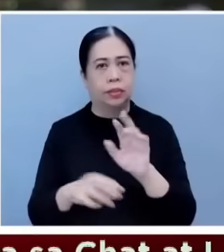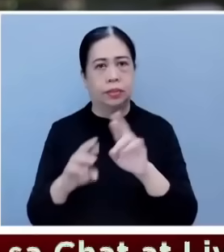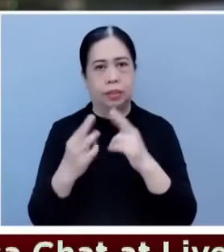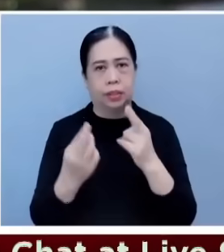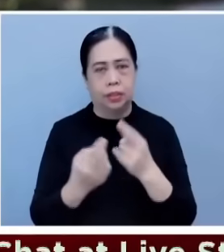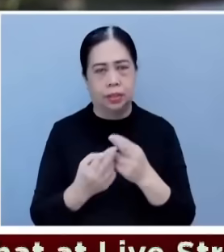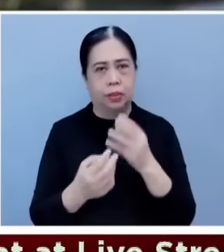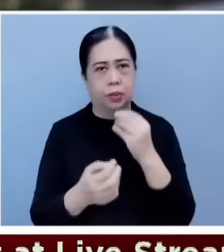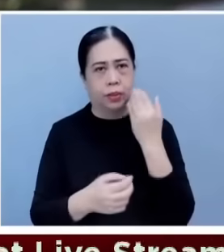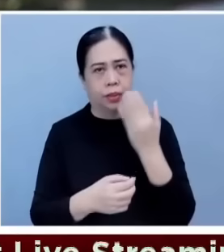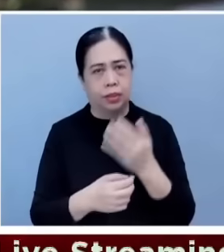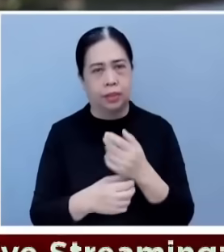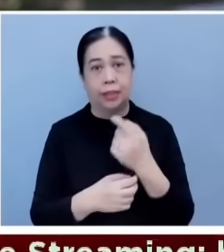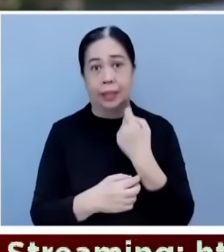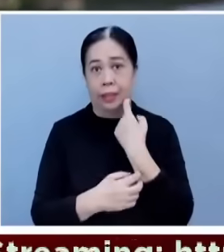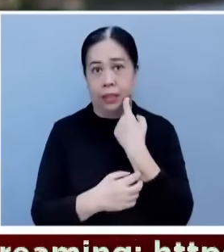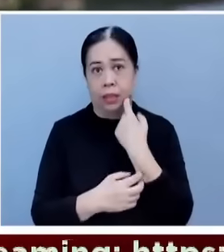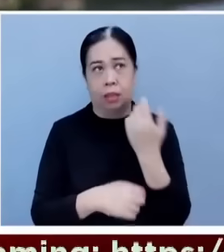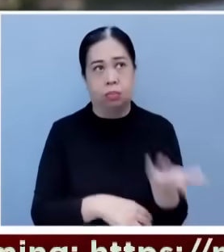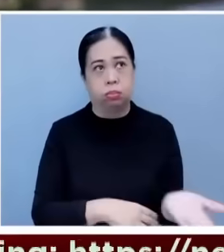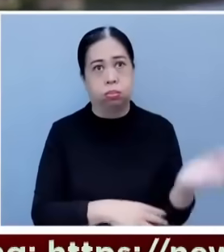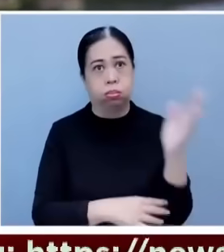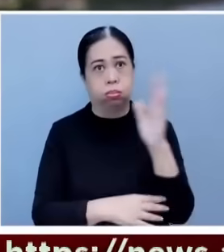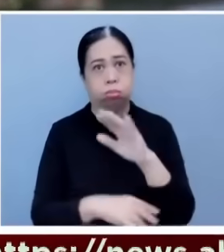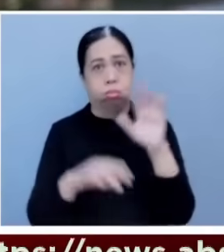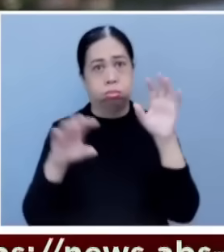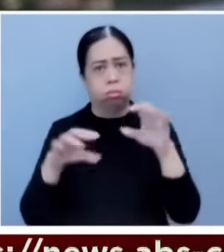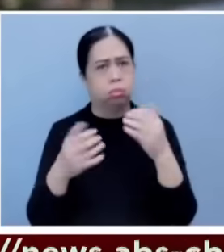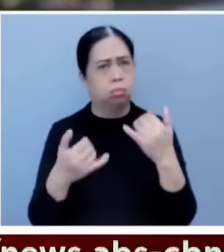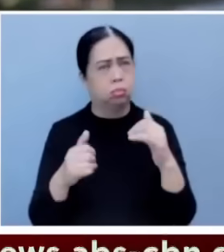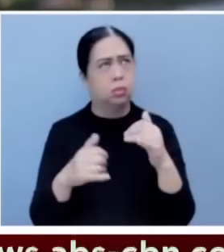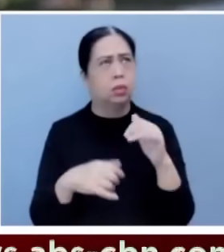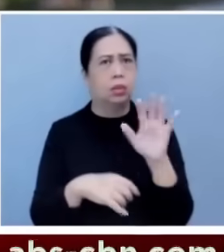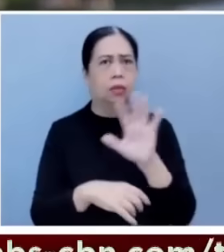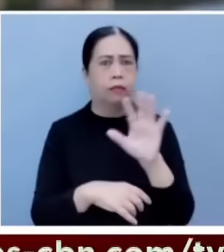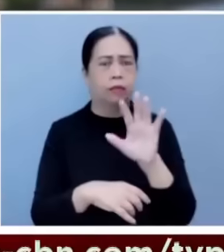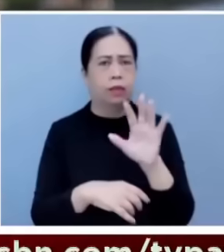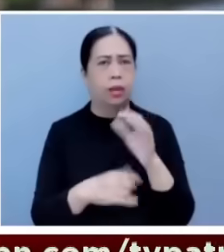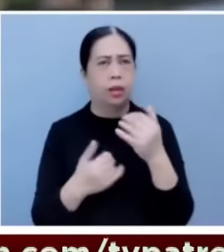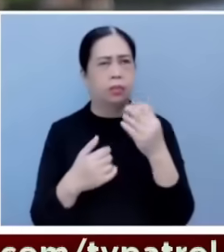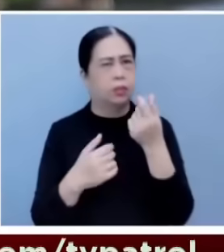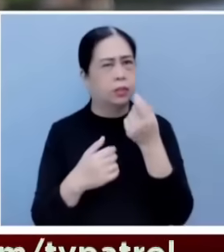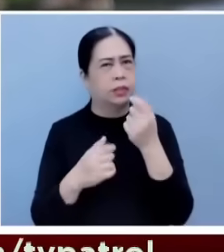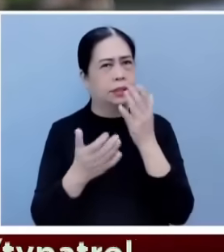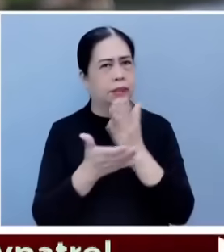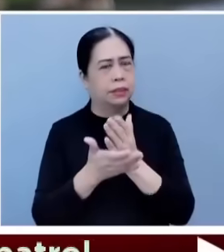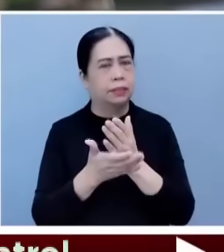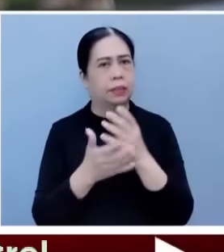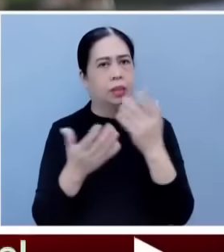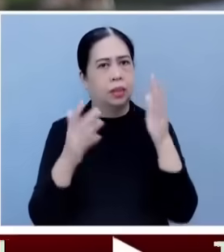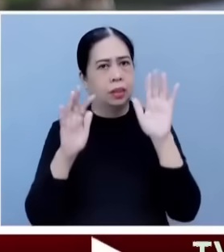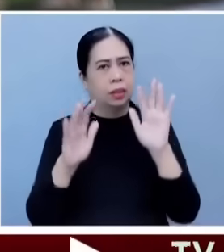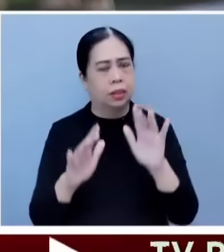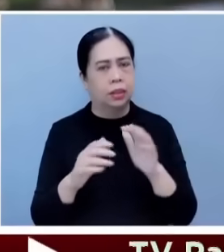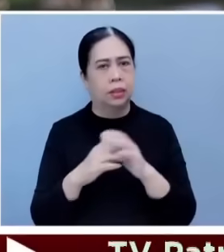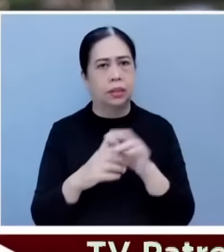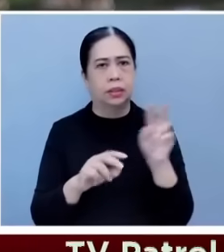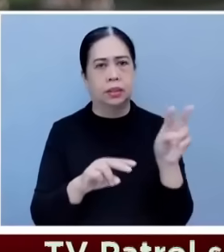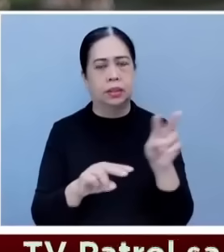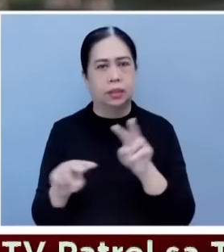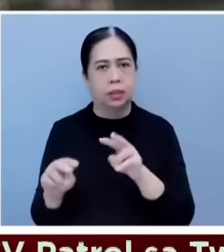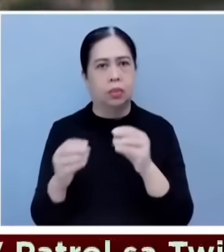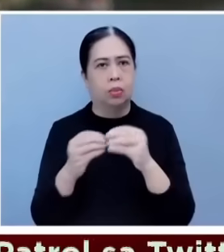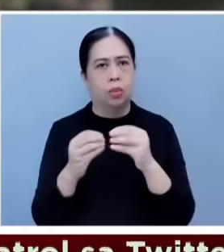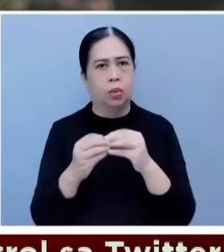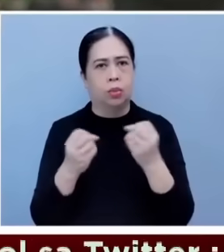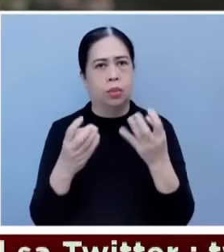sa buhay. Kasi kanina kahit maghapong umulan ay bandang alas 5 ay tumila naman at nakita nga natin na mas maraming